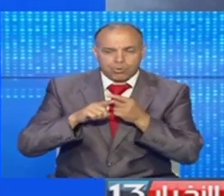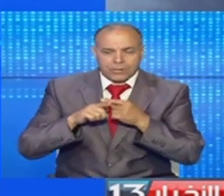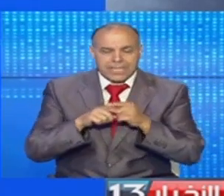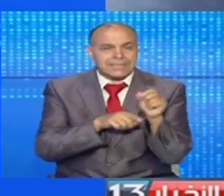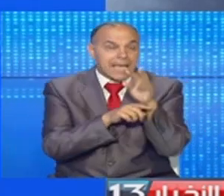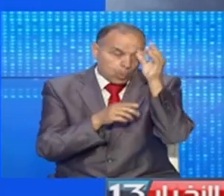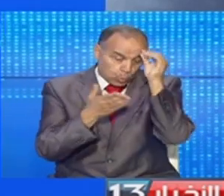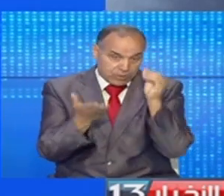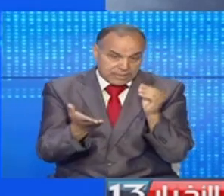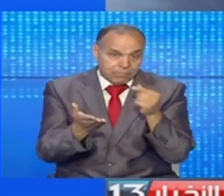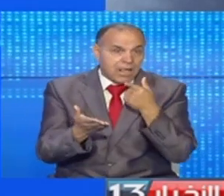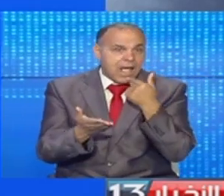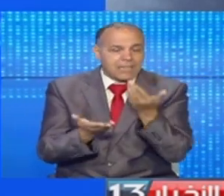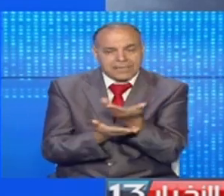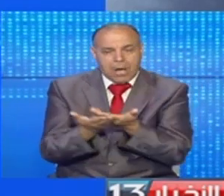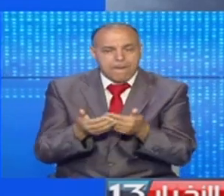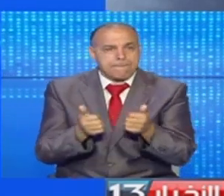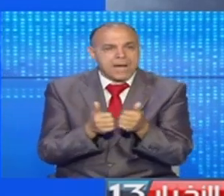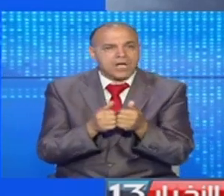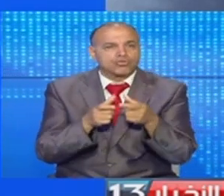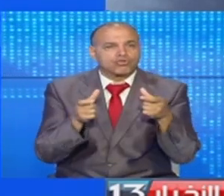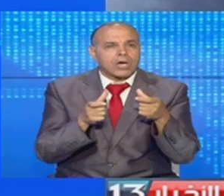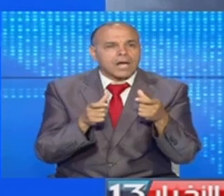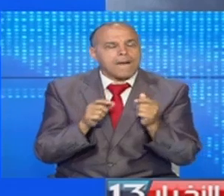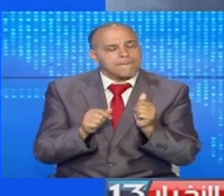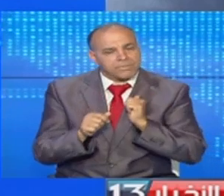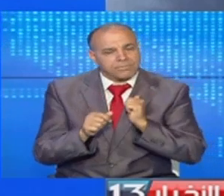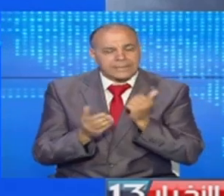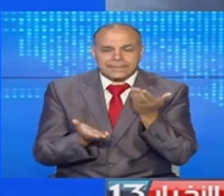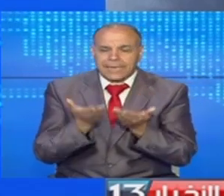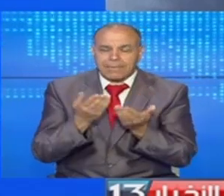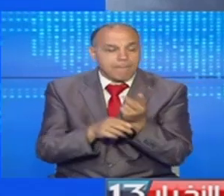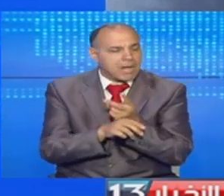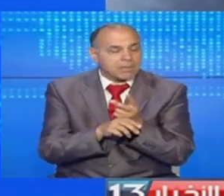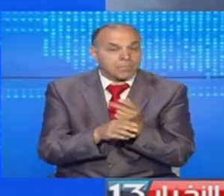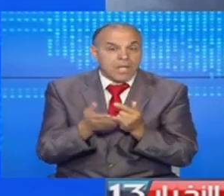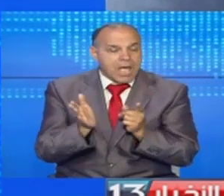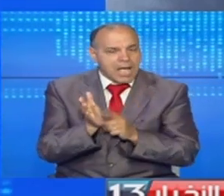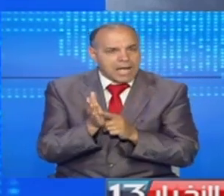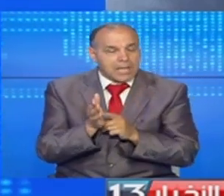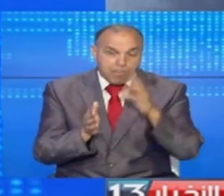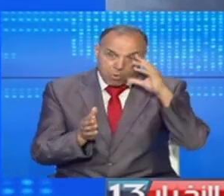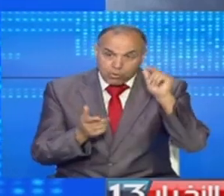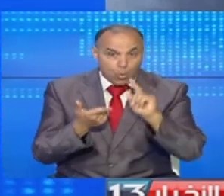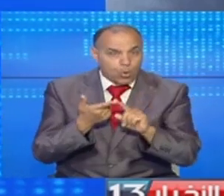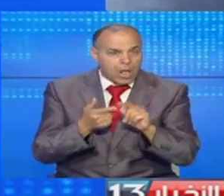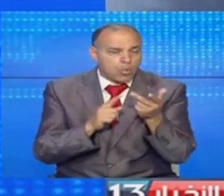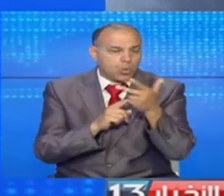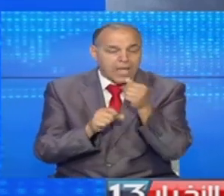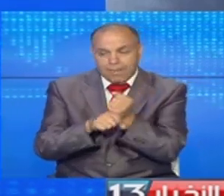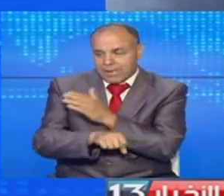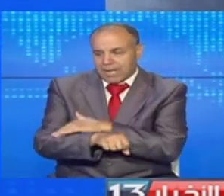للسياحة التونسية بالتعاون مع مؤسسة مختصة في تقييم المخاطر، أكد المختصون أن ثلث